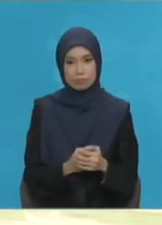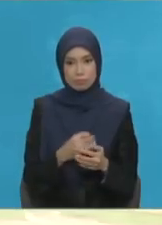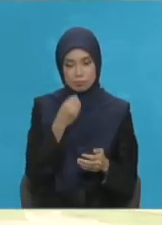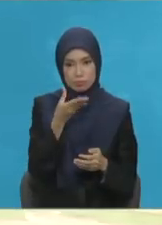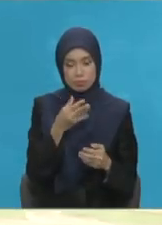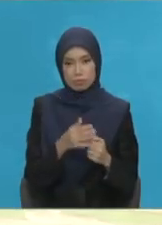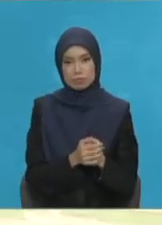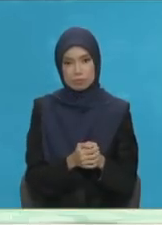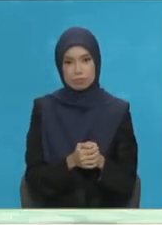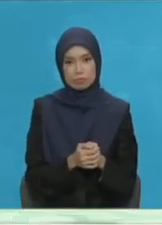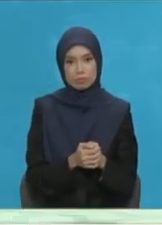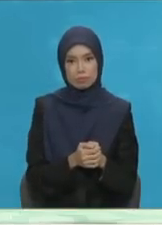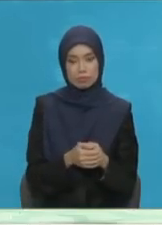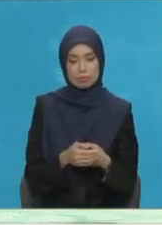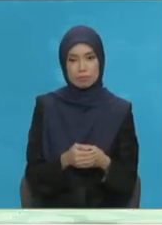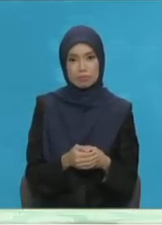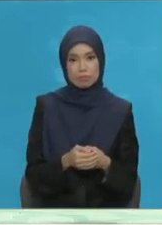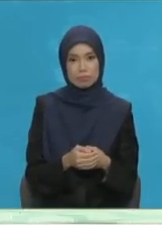di Raja